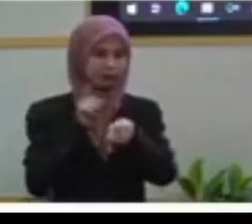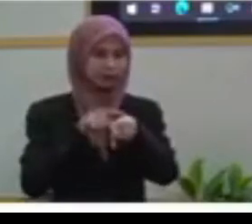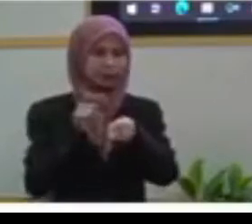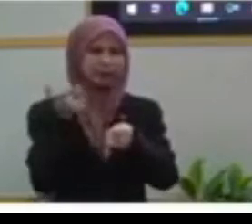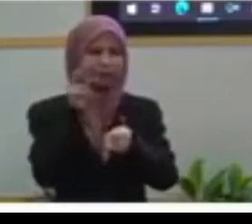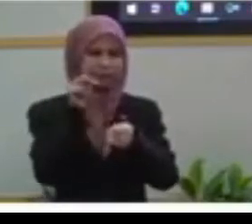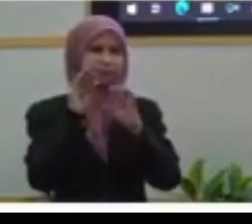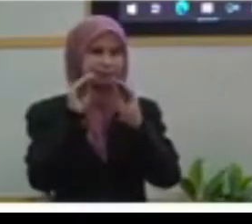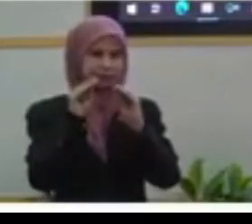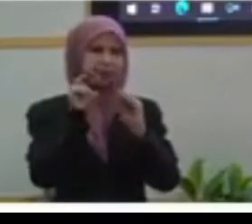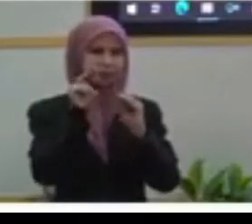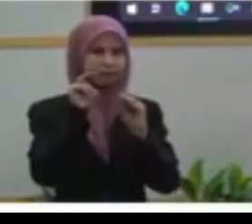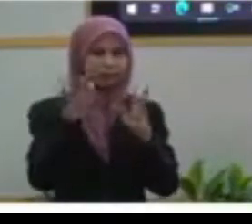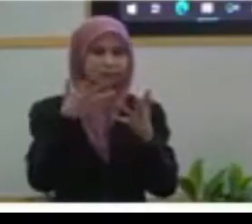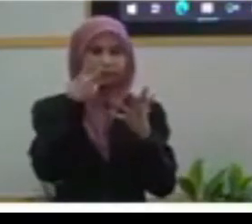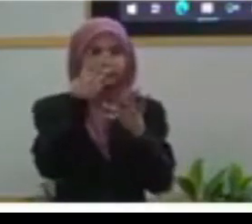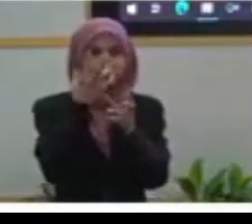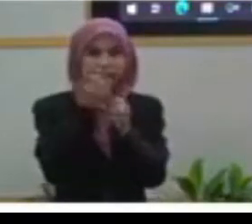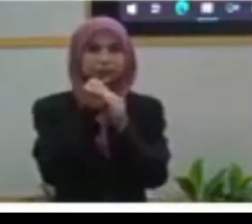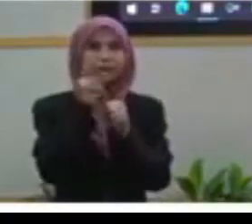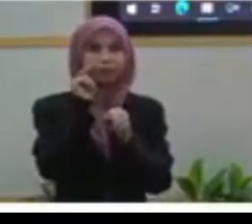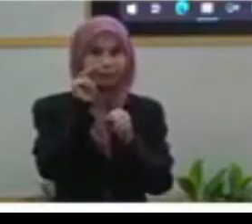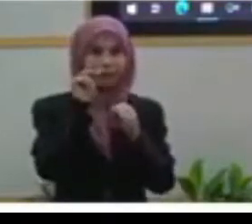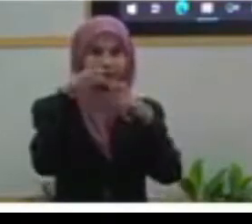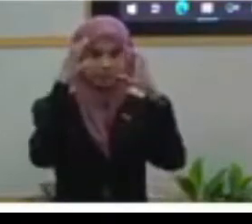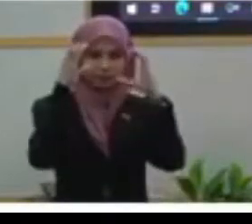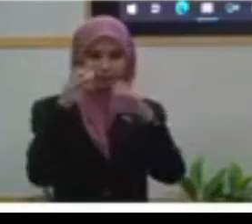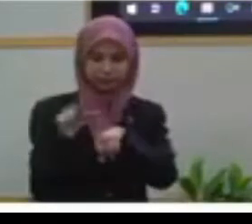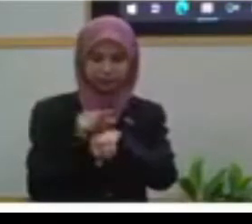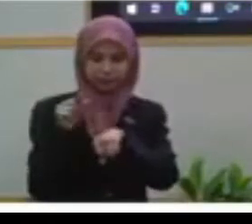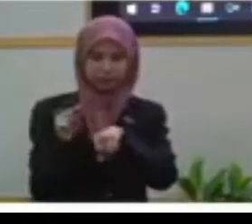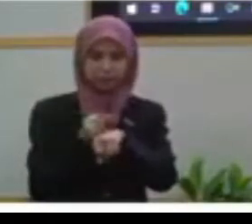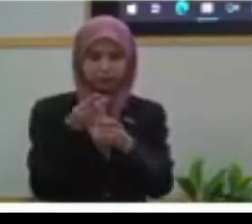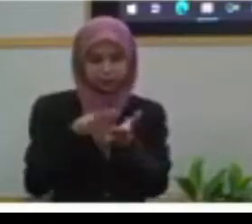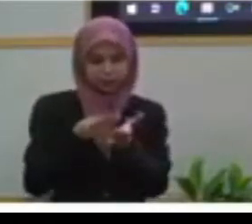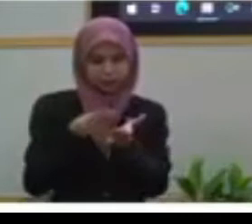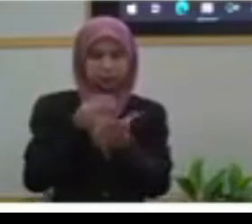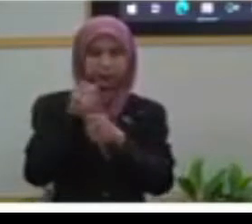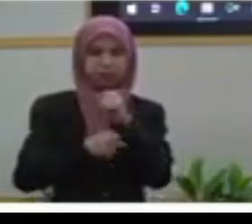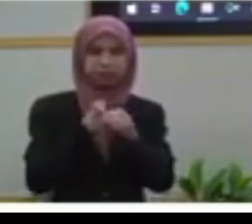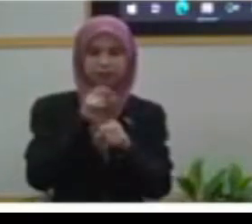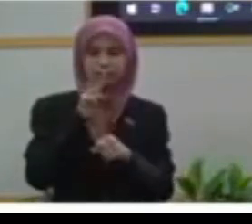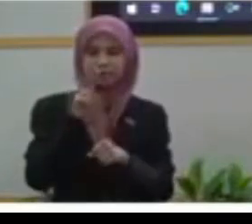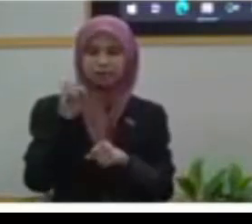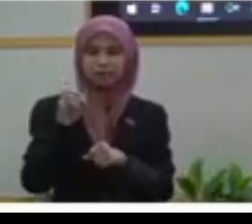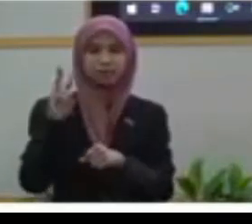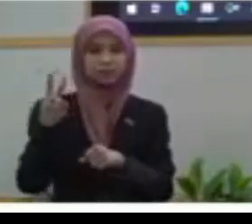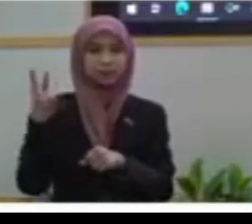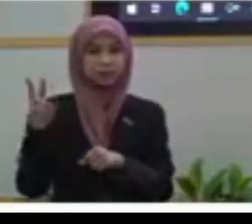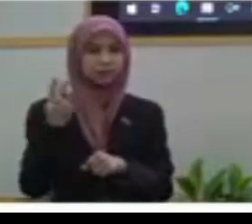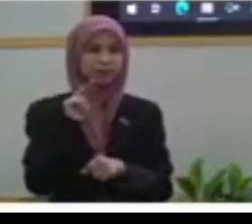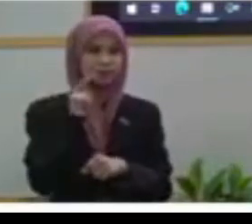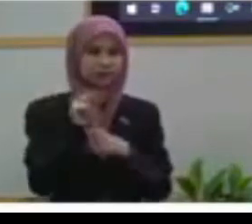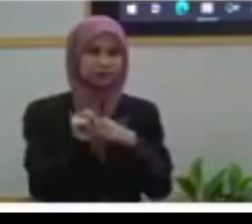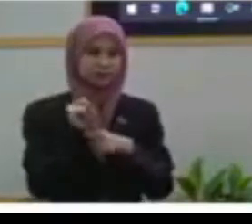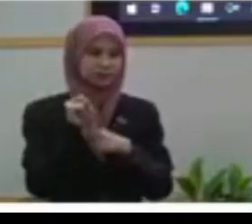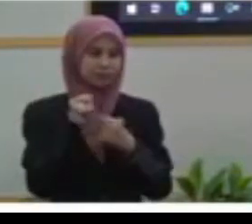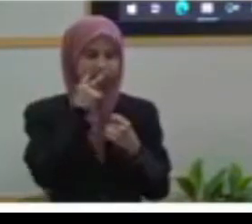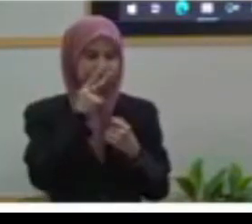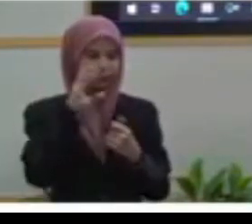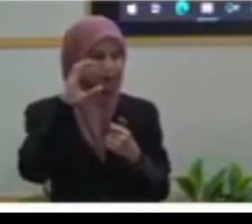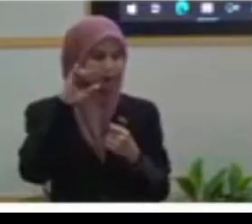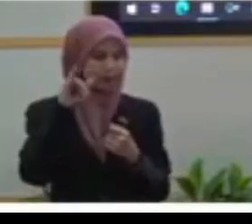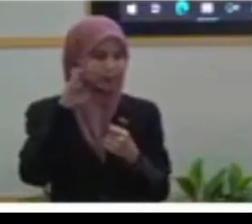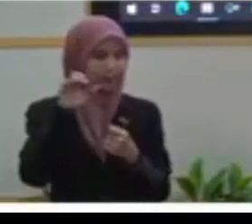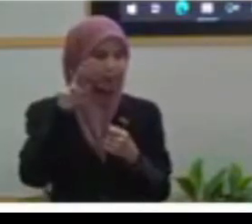Ini untuk mendapatkan pandangan tentang penggunaan peruntukan wang pada tahun 2022. Pergi kepada cyber counter.